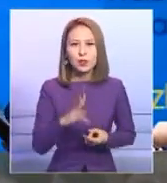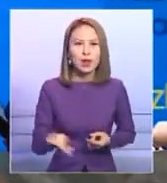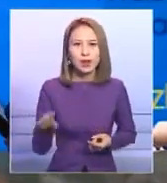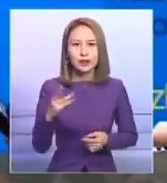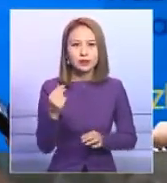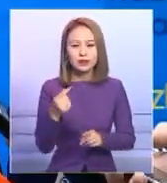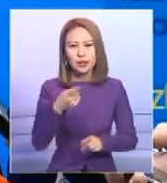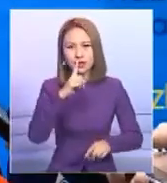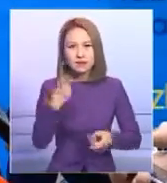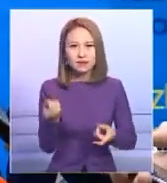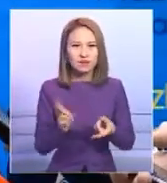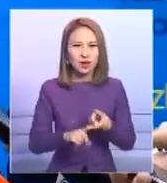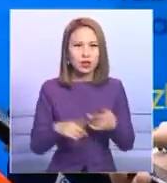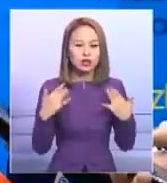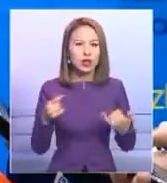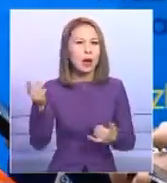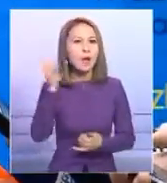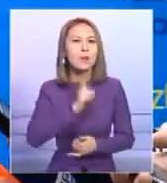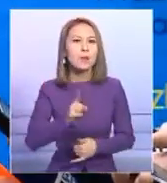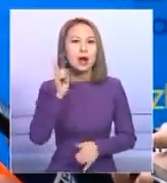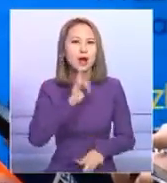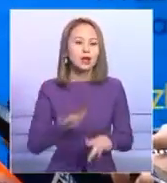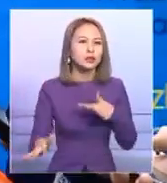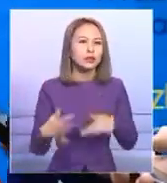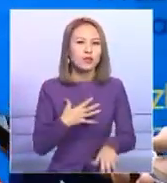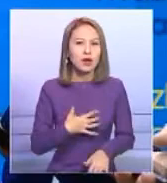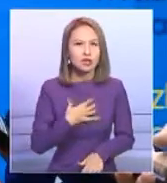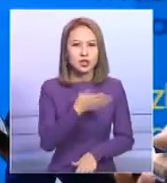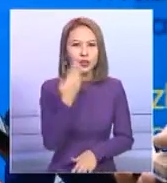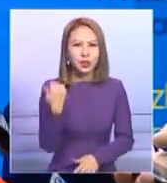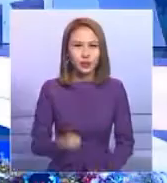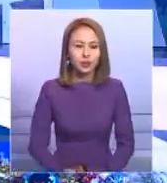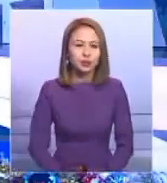шамасында. Сондықтан алаңдауға еш негіз жоқ.